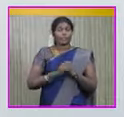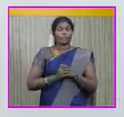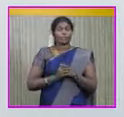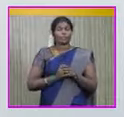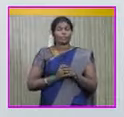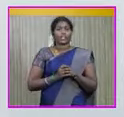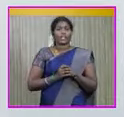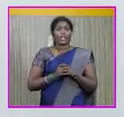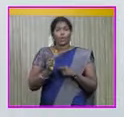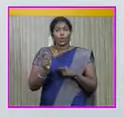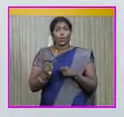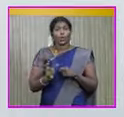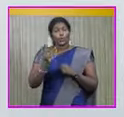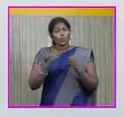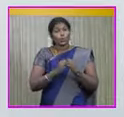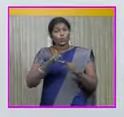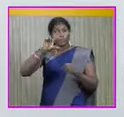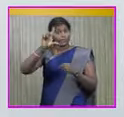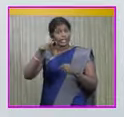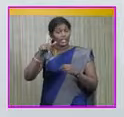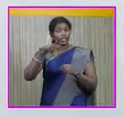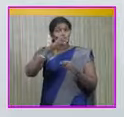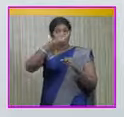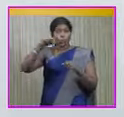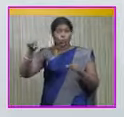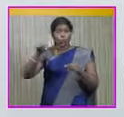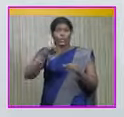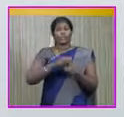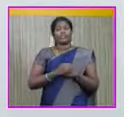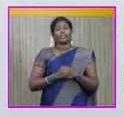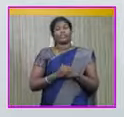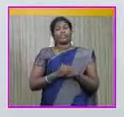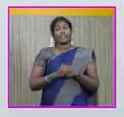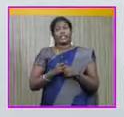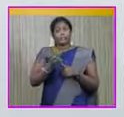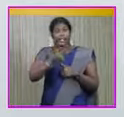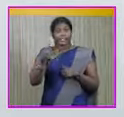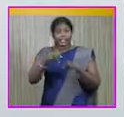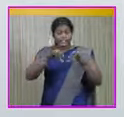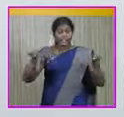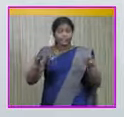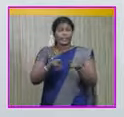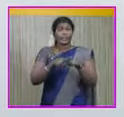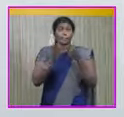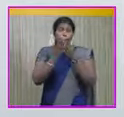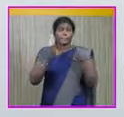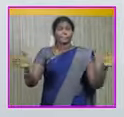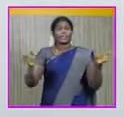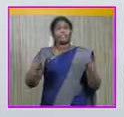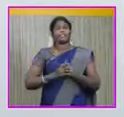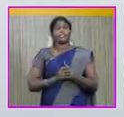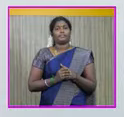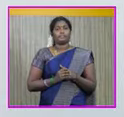யூபி என்ற அந்த வெட்டுமாறு வரையப்பட்ட அந்த கோடு மற்ற இரு பக்கங்களை சமவிகிதத்தில்